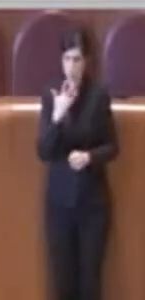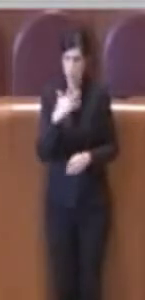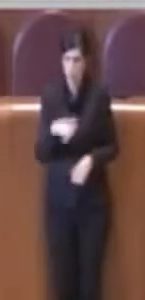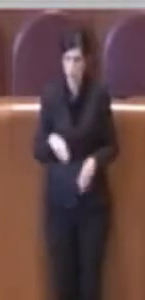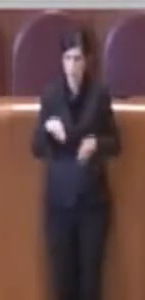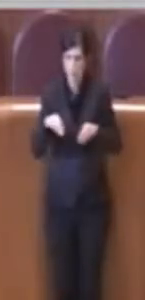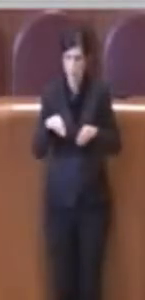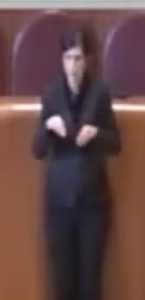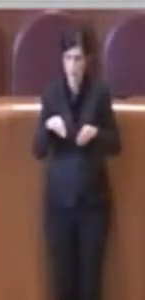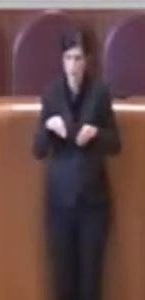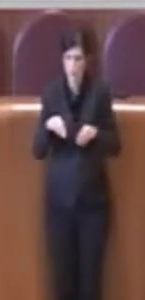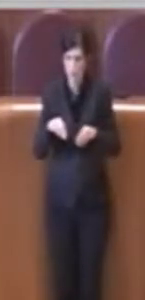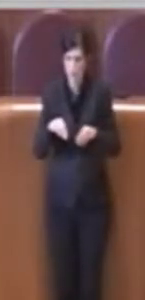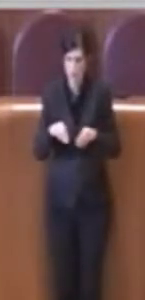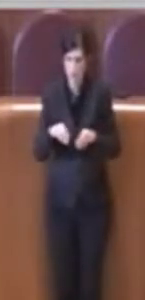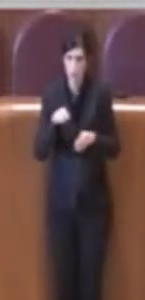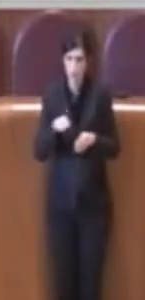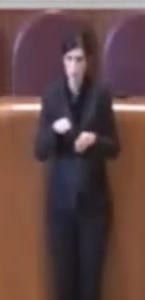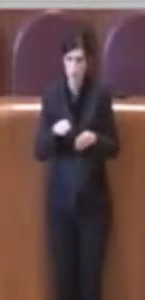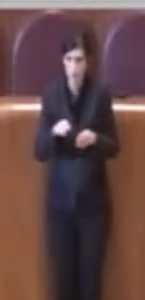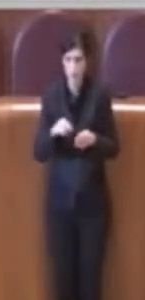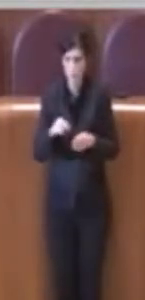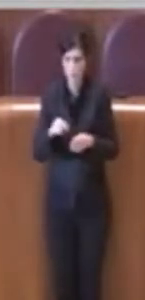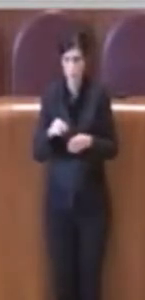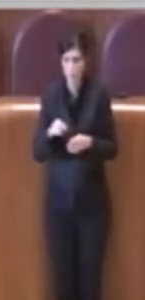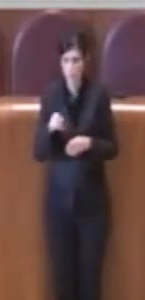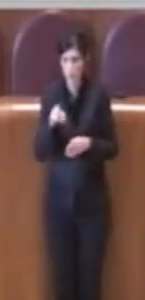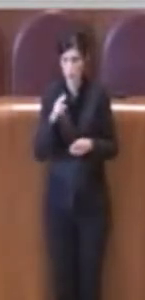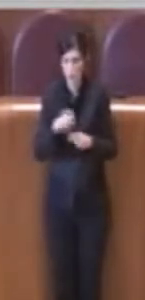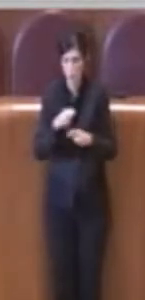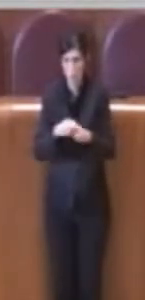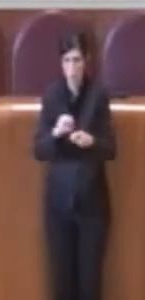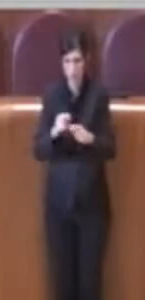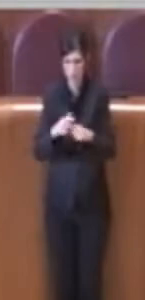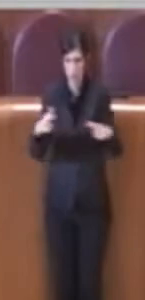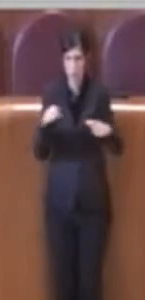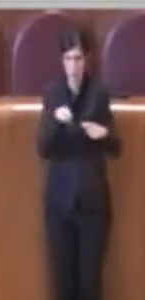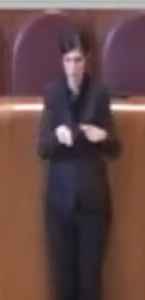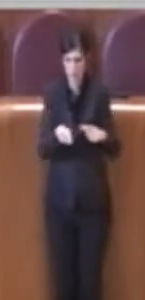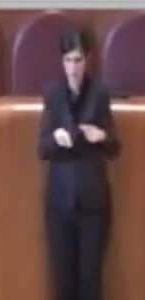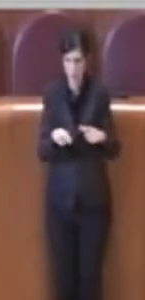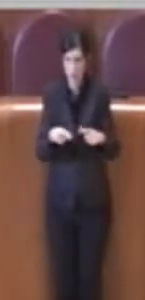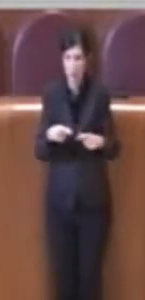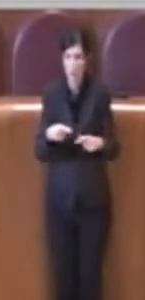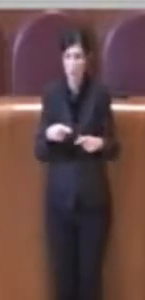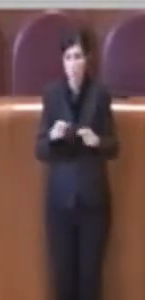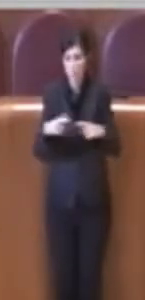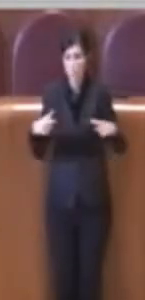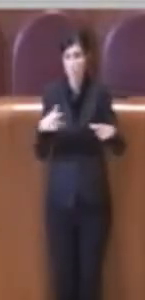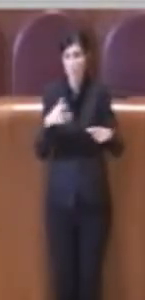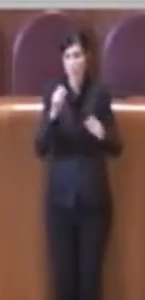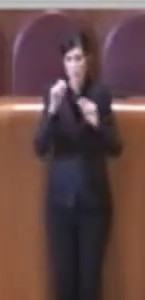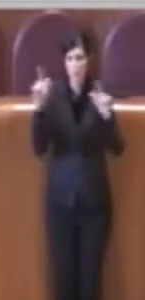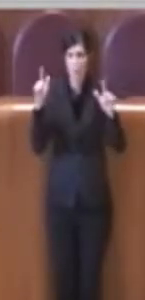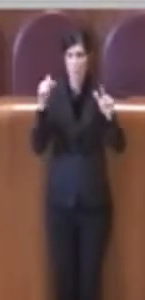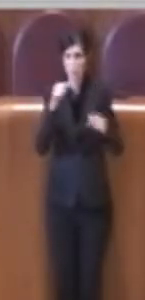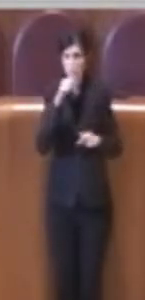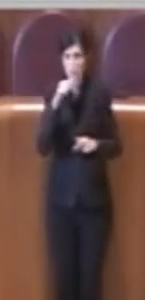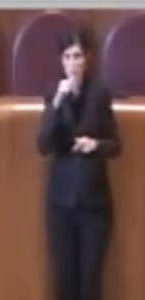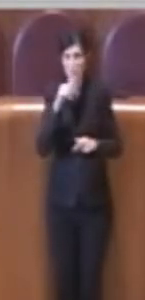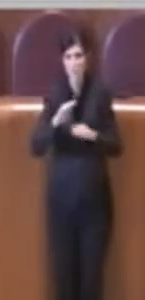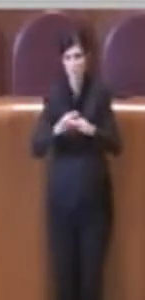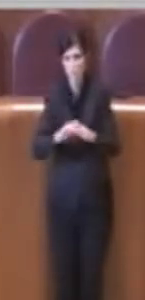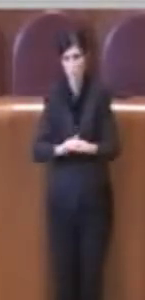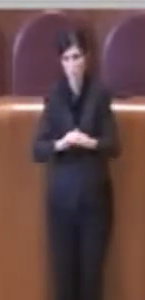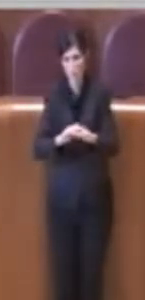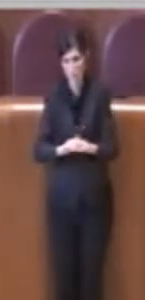principi ispiratori di questa delibera. Allora, Roma Capitale è una città meravigliosa, ma necessita di tutele. Sono da